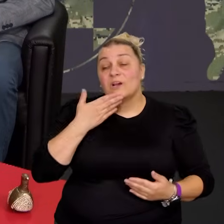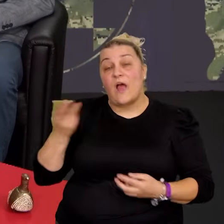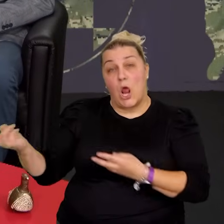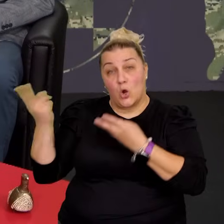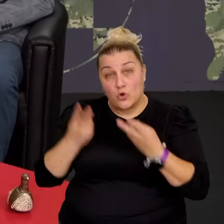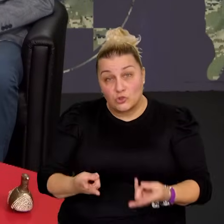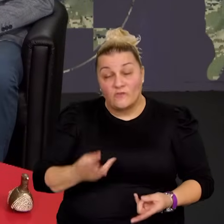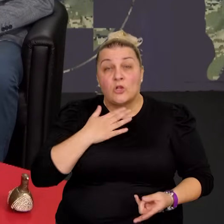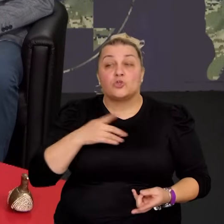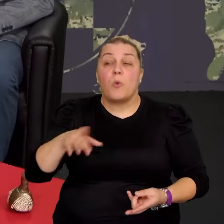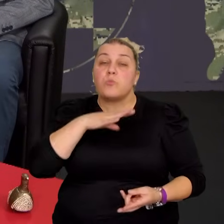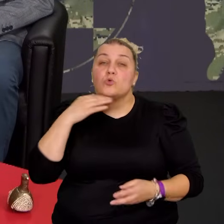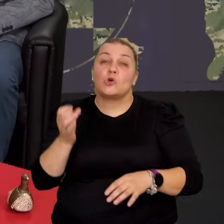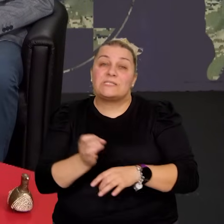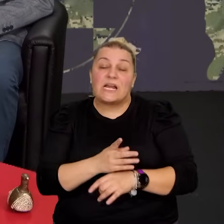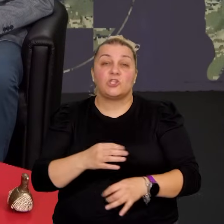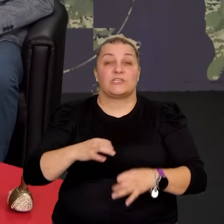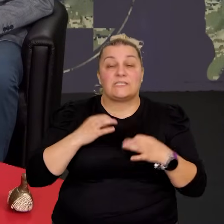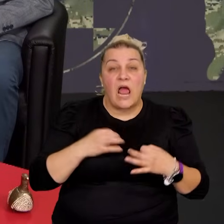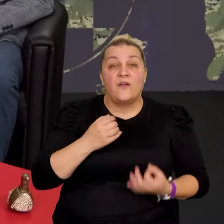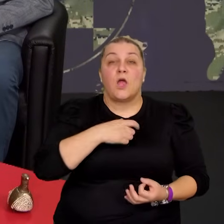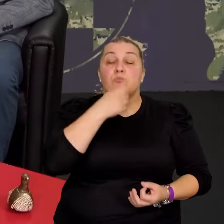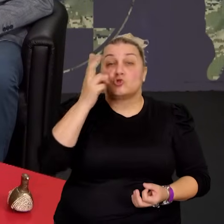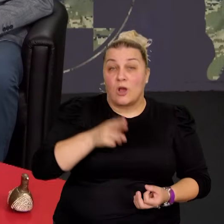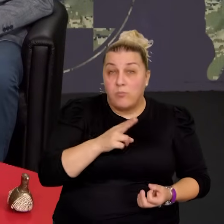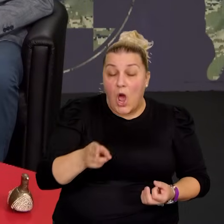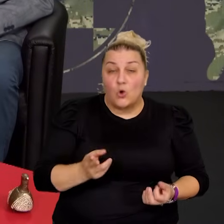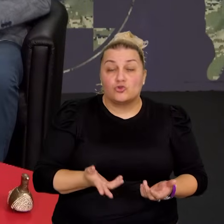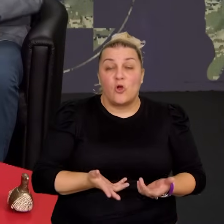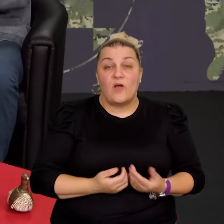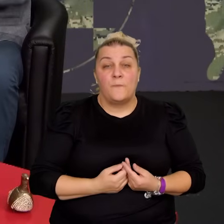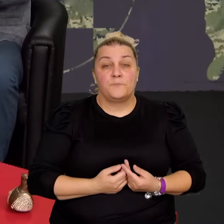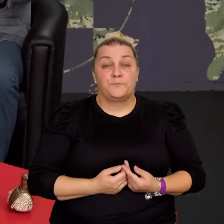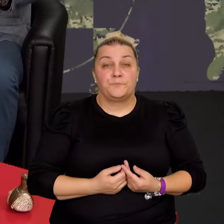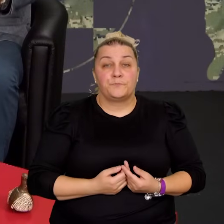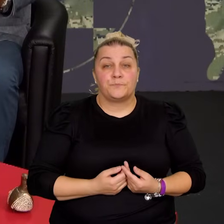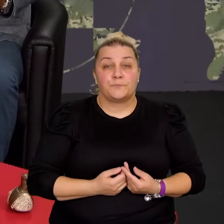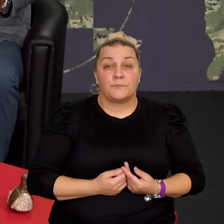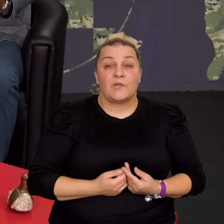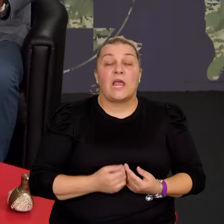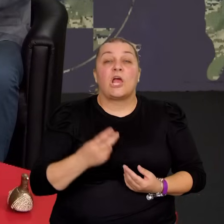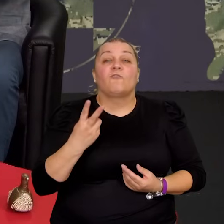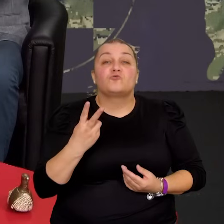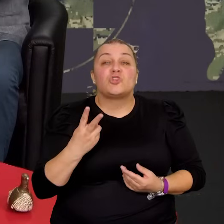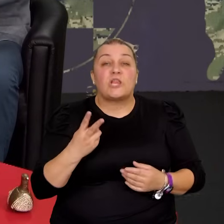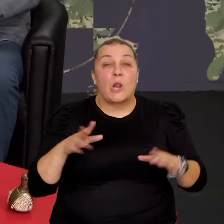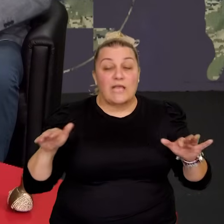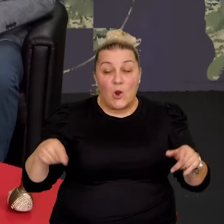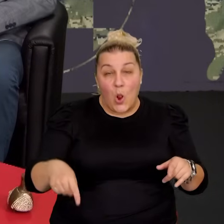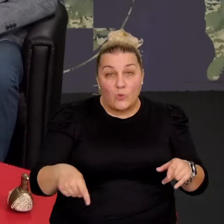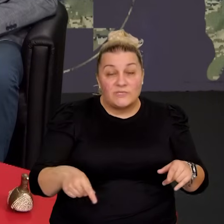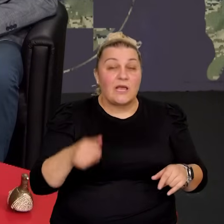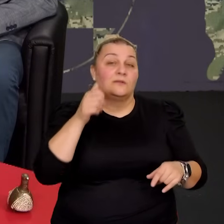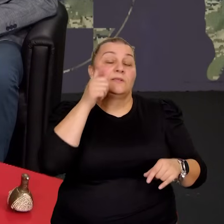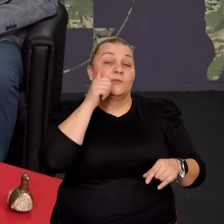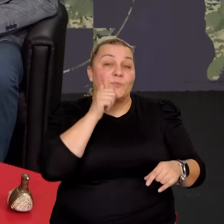na gostovanju. Želimo ti puno sreće, zdravlja, Božjeg blagoslova. Evo, Vučedolska Golubica i tu, Bijeli